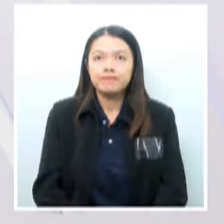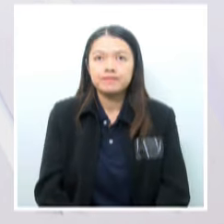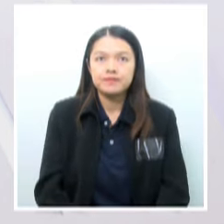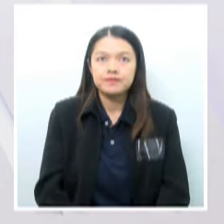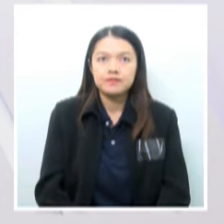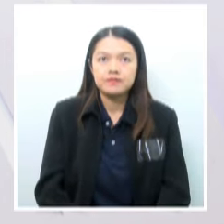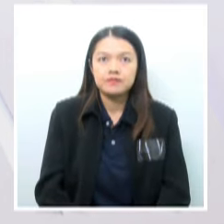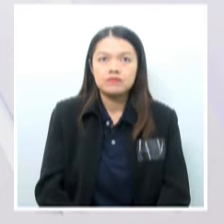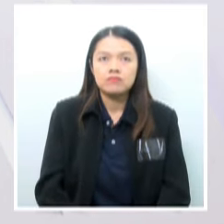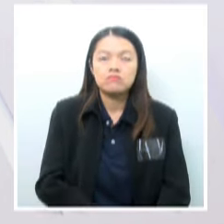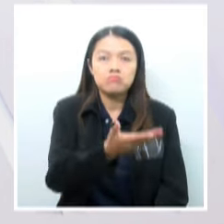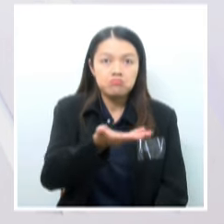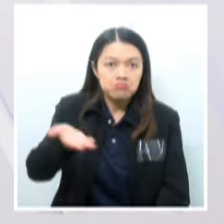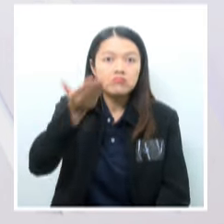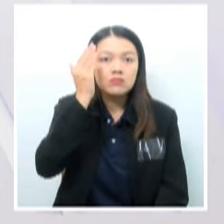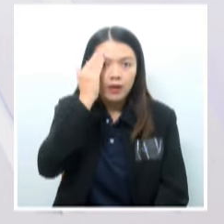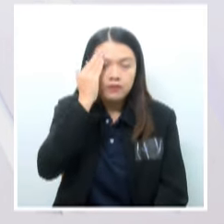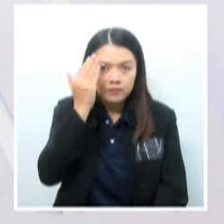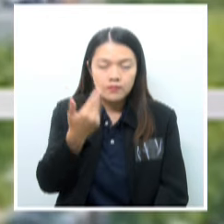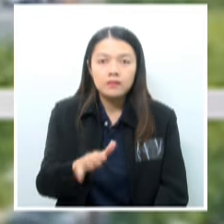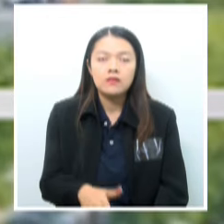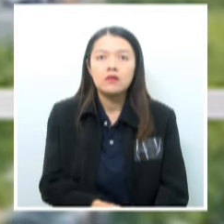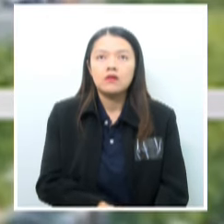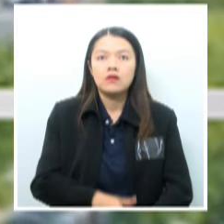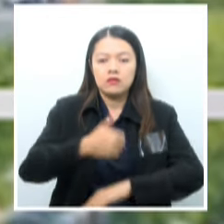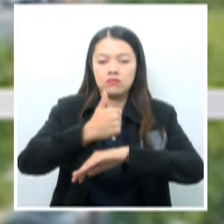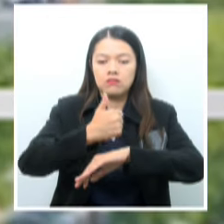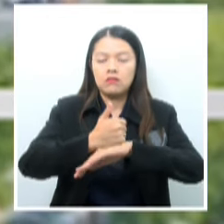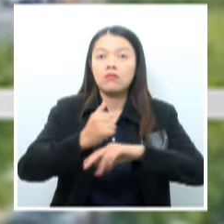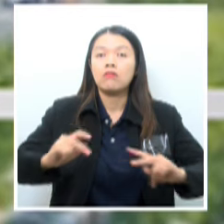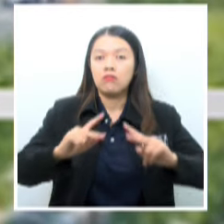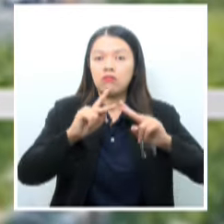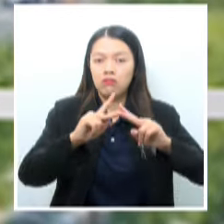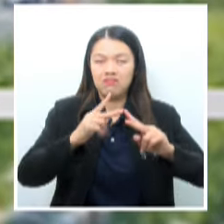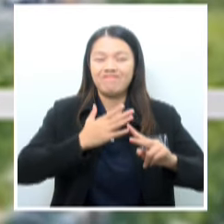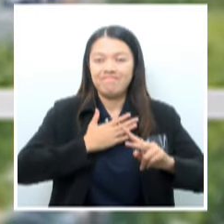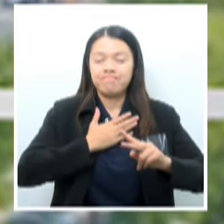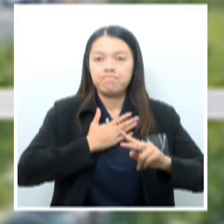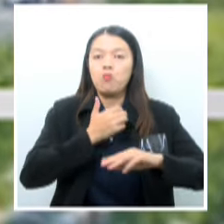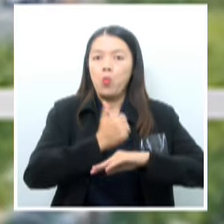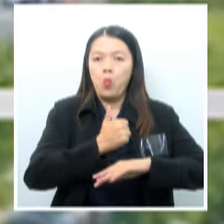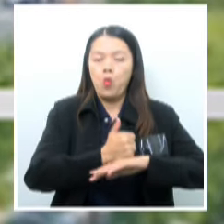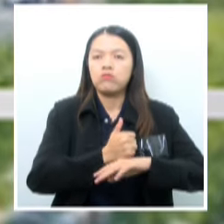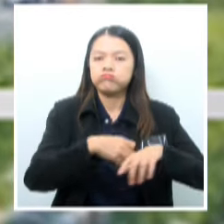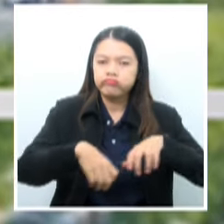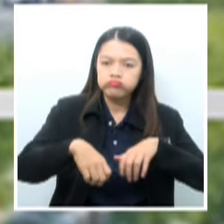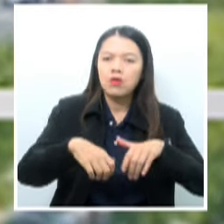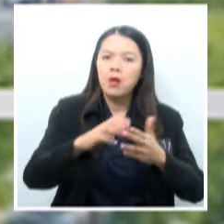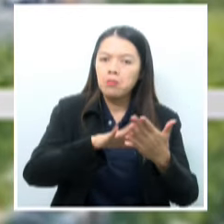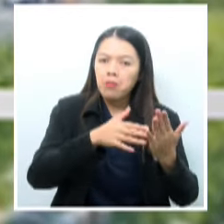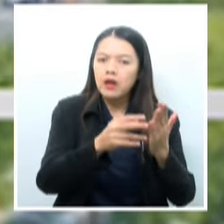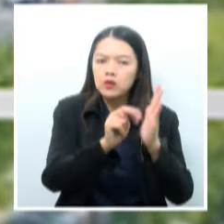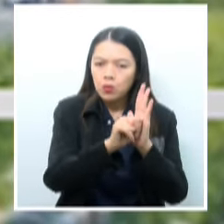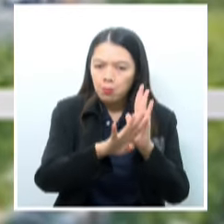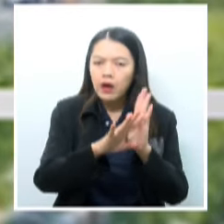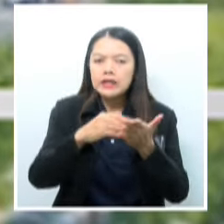ตามที่ทุกท่านได้รับทราบกันแล้วนะคะว่าท่านรัฐมนตรีว่าการกระทรวงศึกษาธิการของเรานะคะได้มีการขับเคลื่อนนะคะนโยบาย